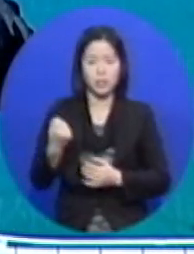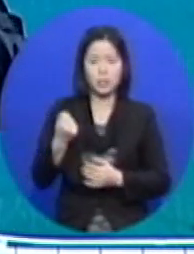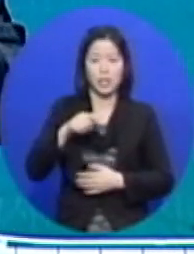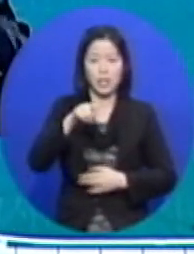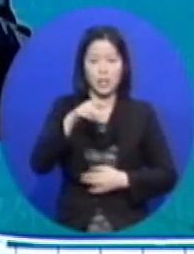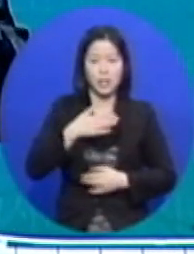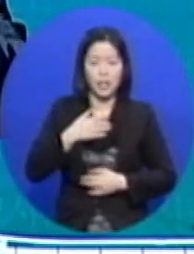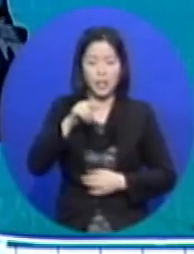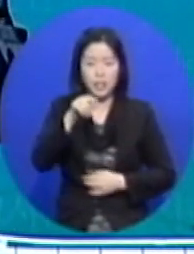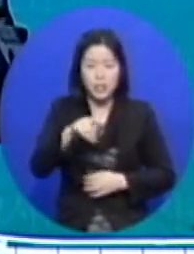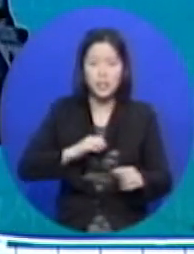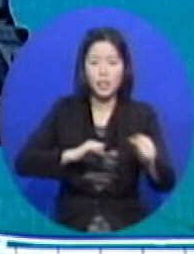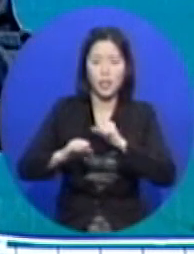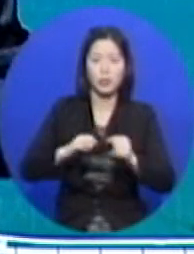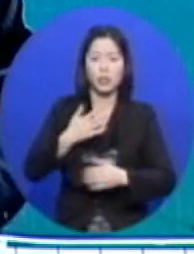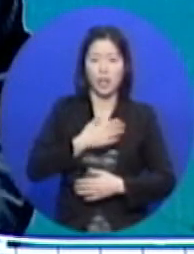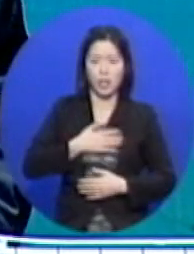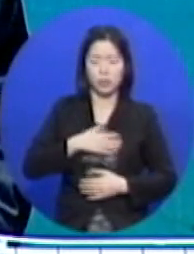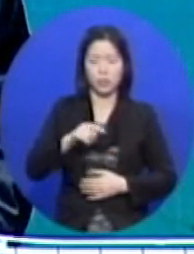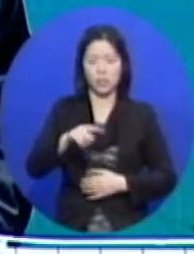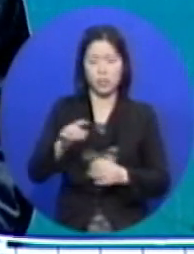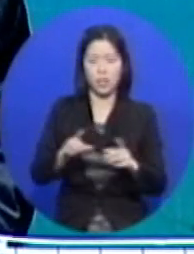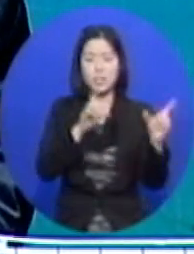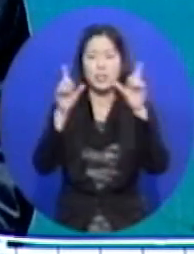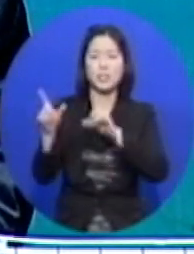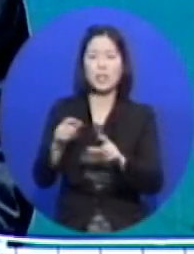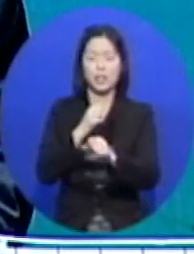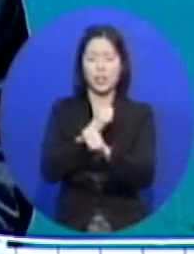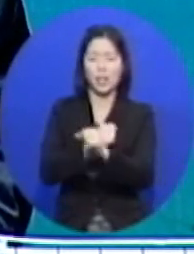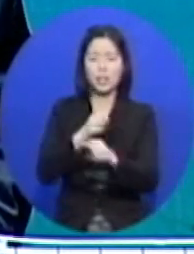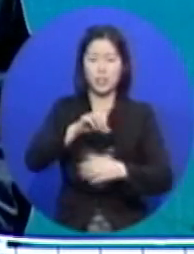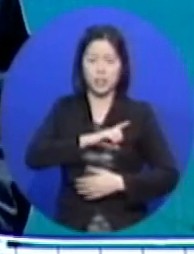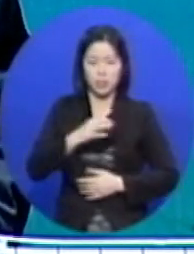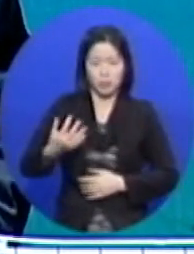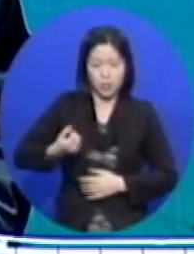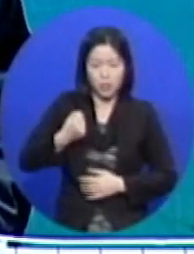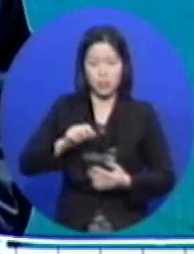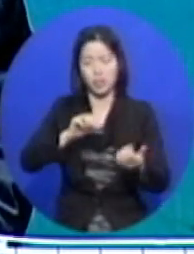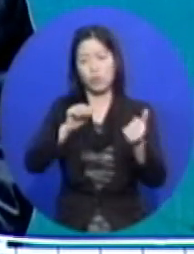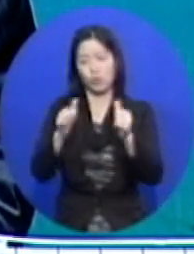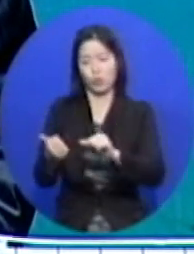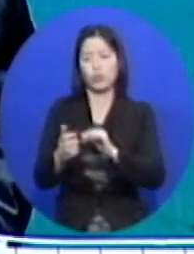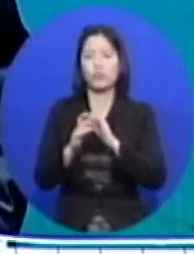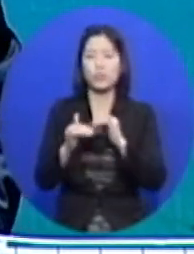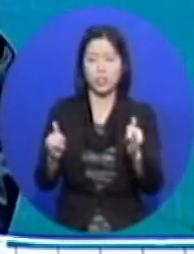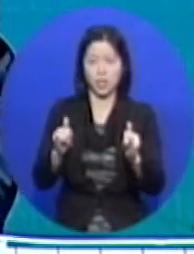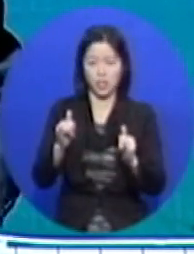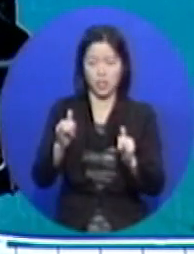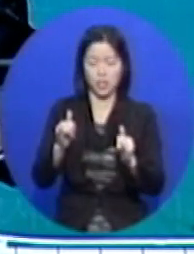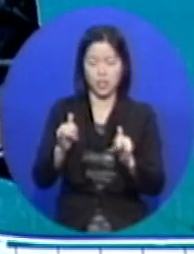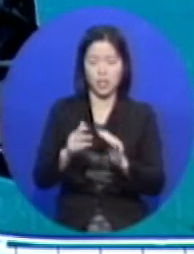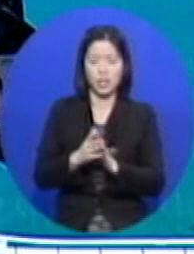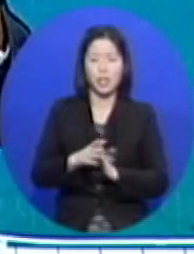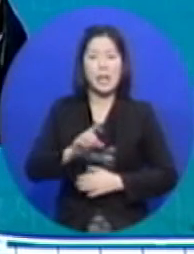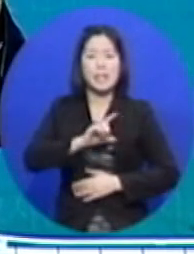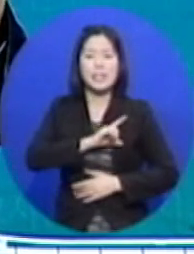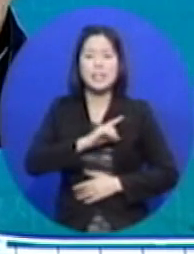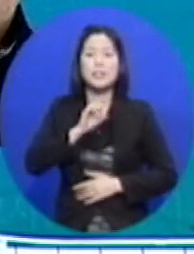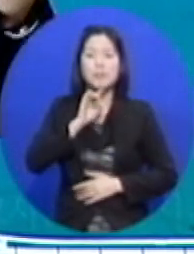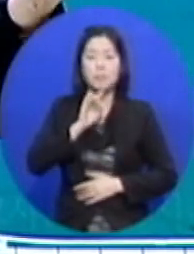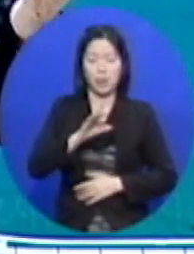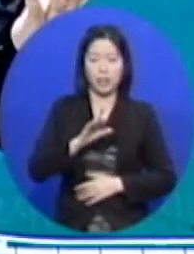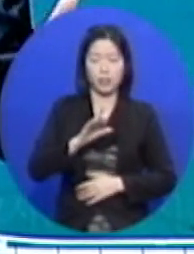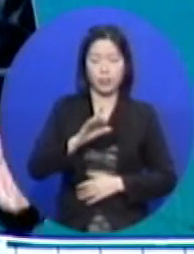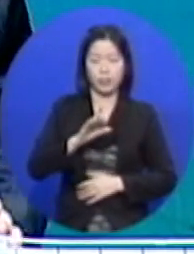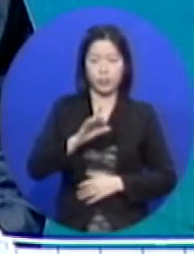네가 살았다 하는 이름은 가졌으나 죽은 자로다 이름만 살았다는